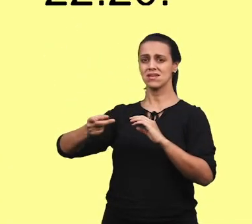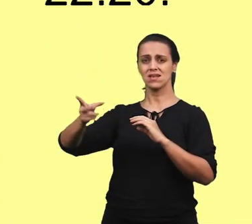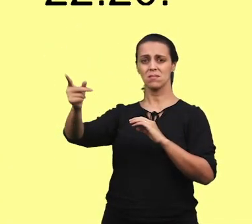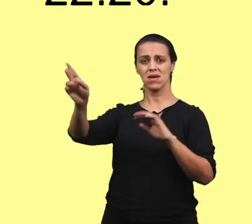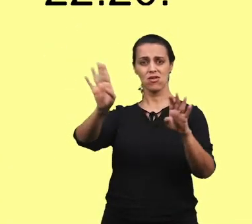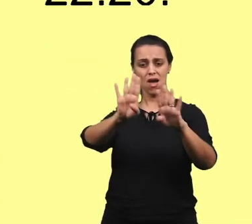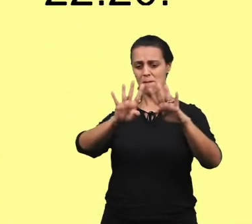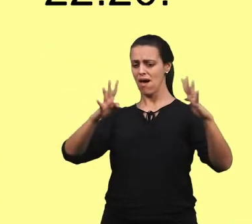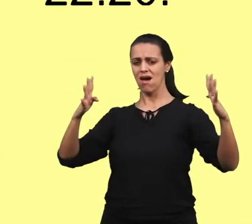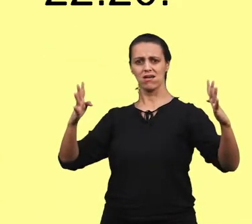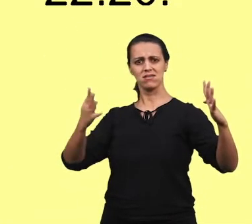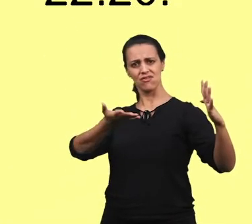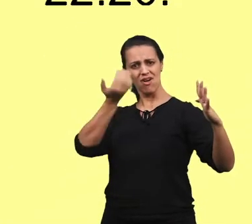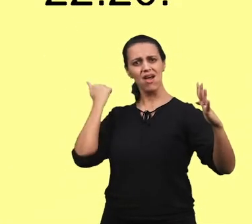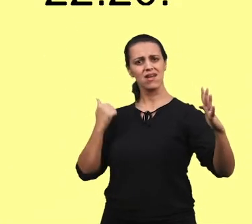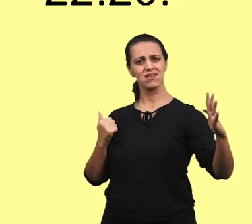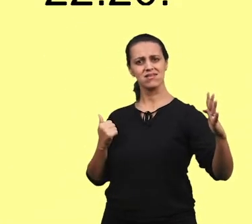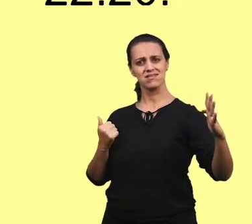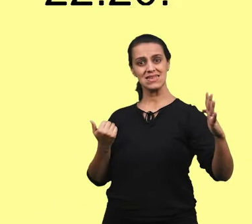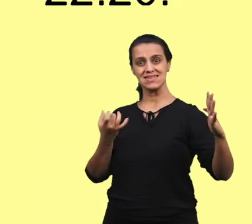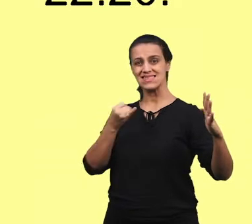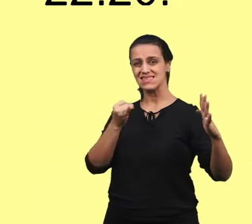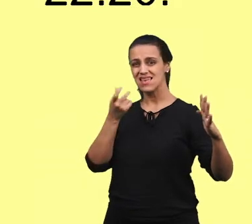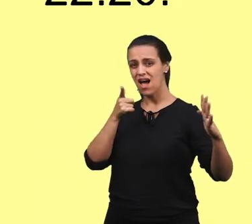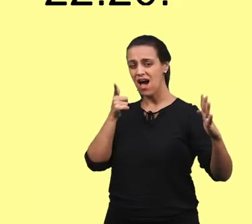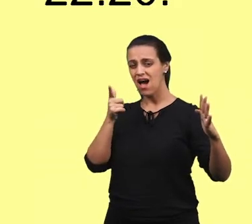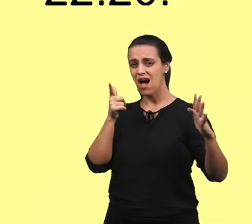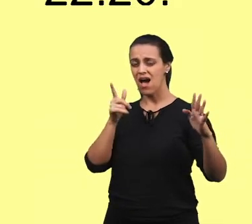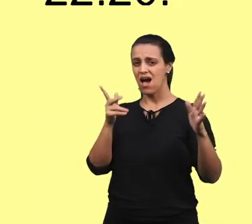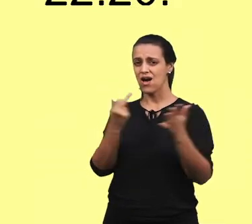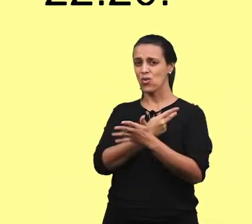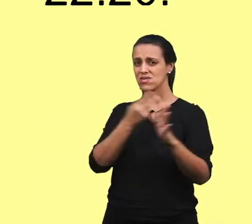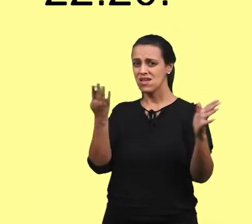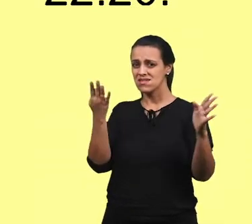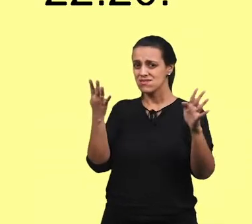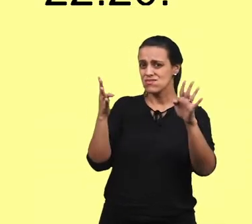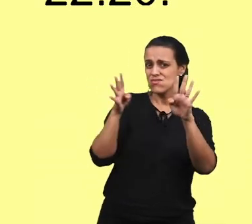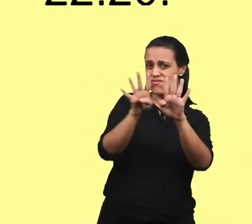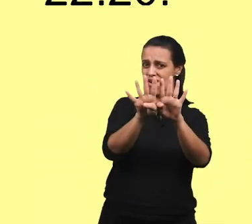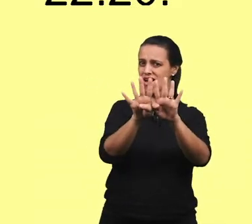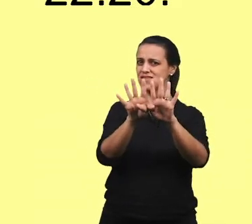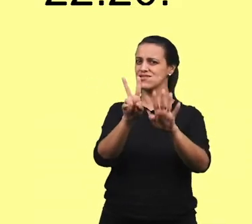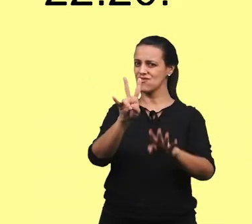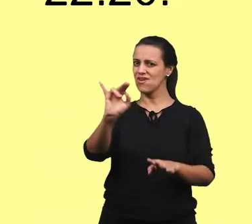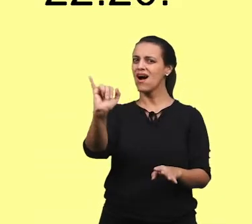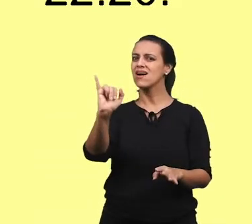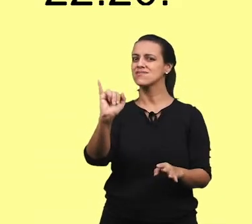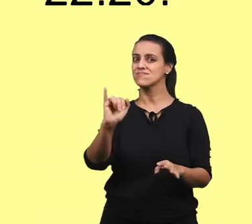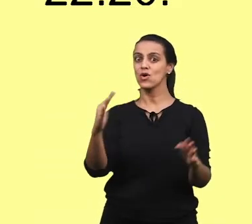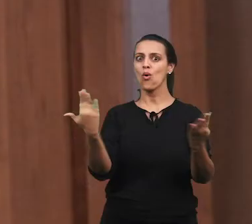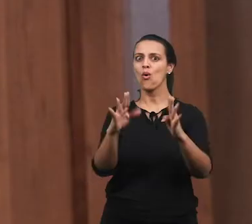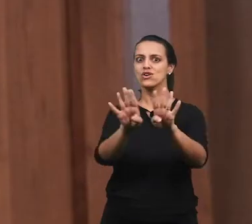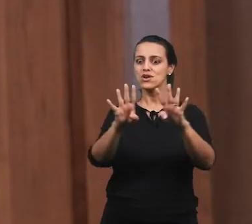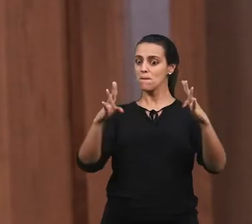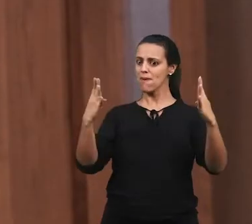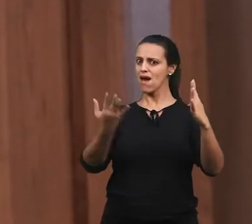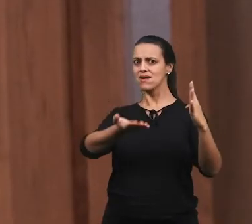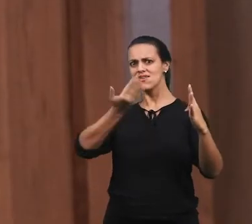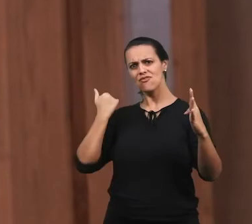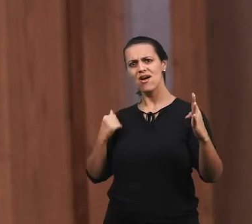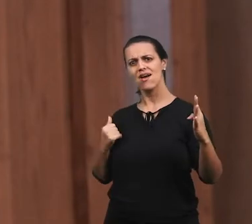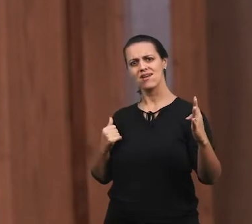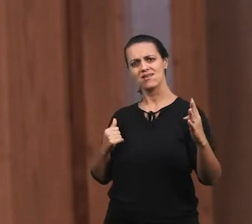благословения, духовные дары, проявления Божия посреди нас. У Бога есть скиния на небесах. И